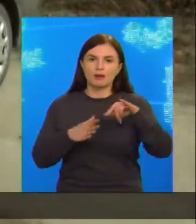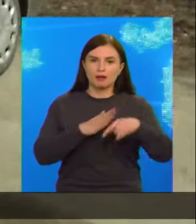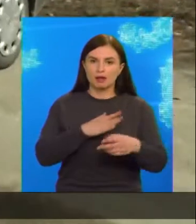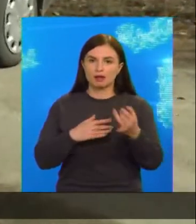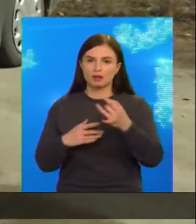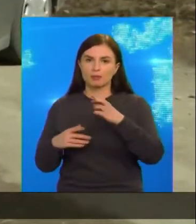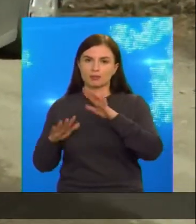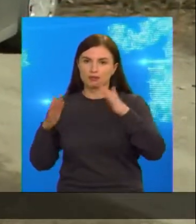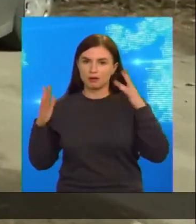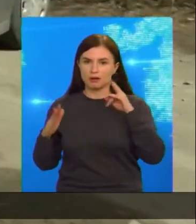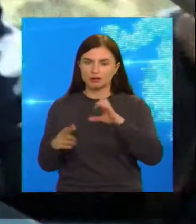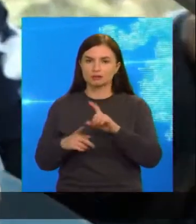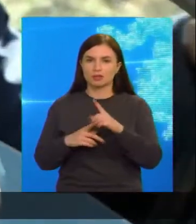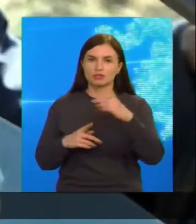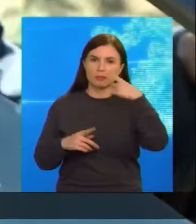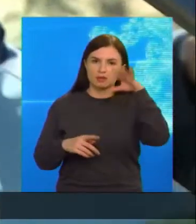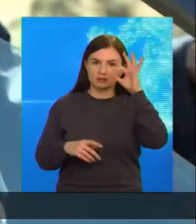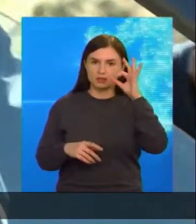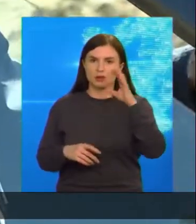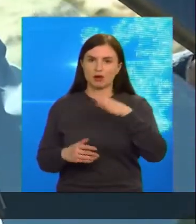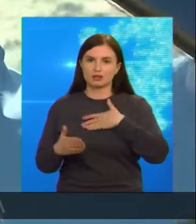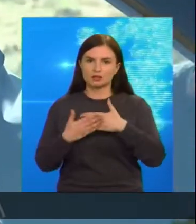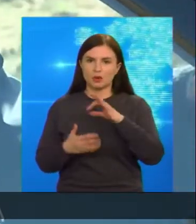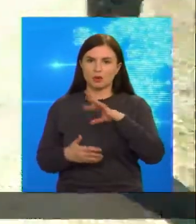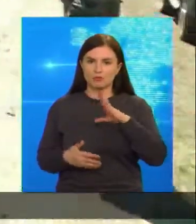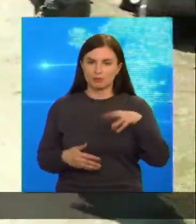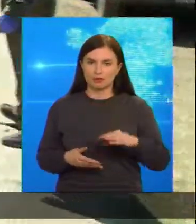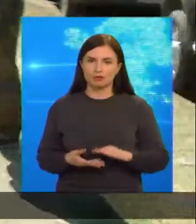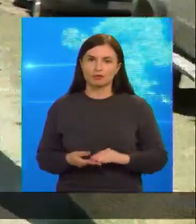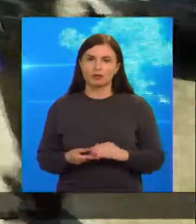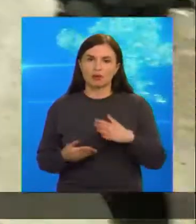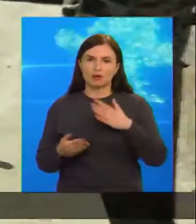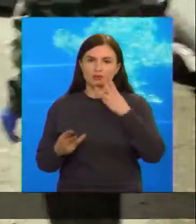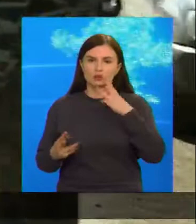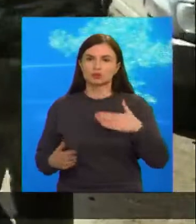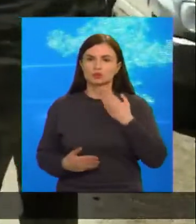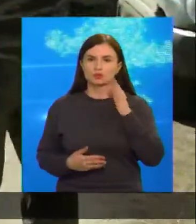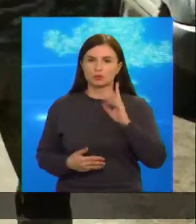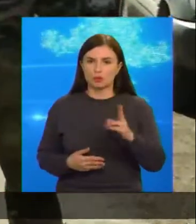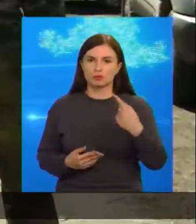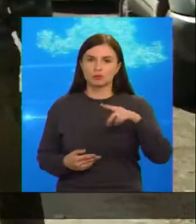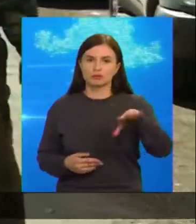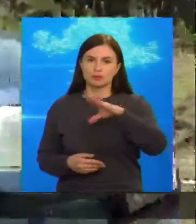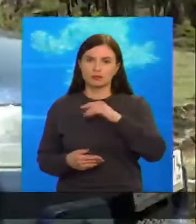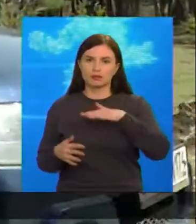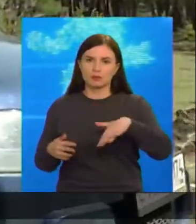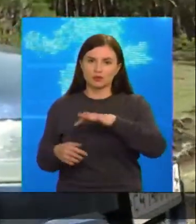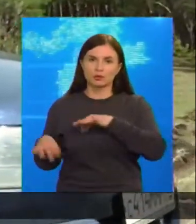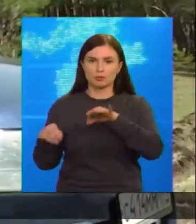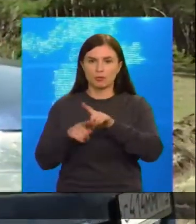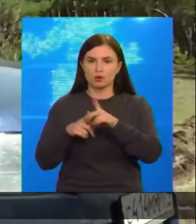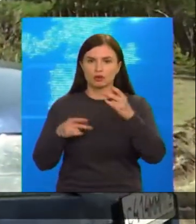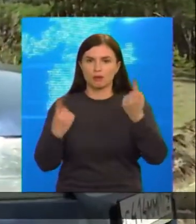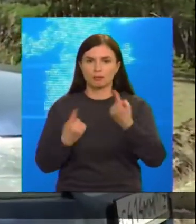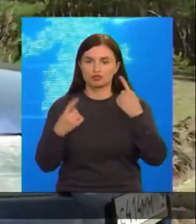вышли лесники, полицейские и активисты ОНФ. Увиденное приводит в шок. Машины по территории памятника природы ездят словно по